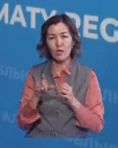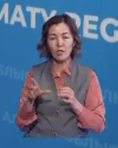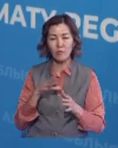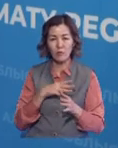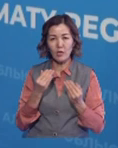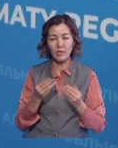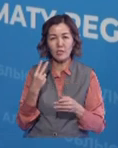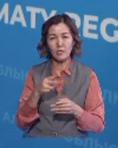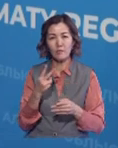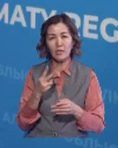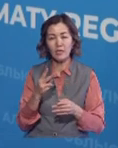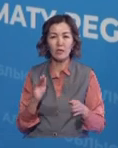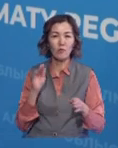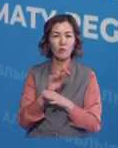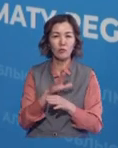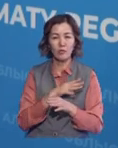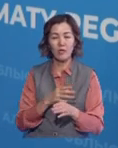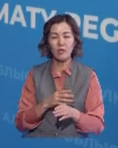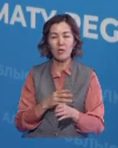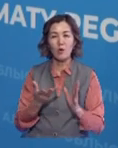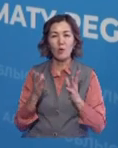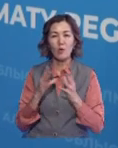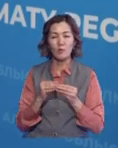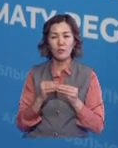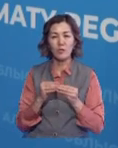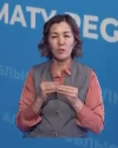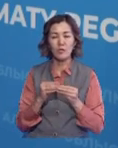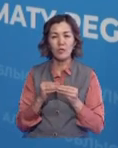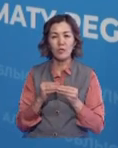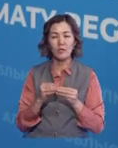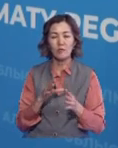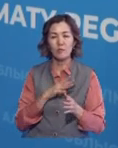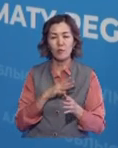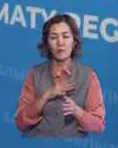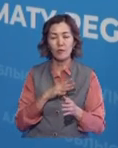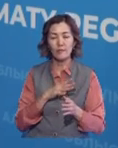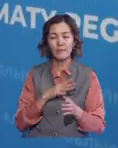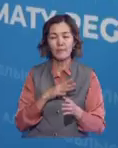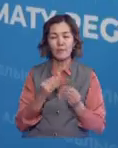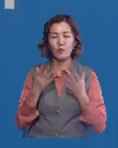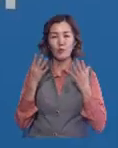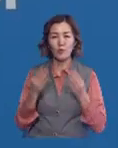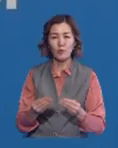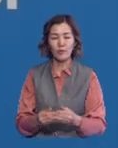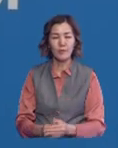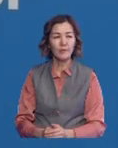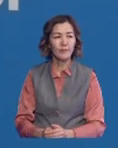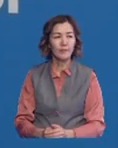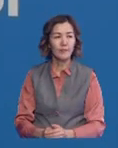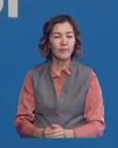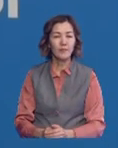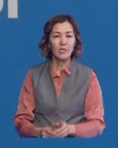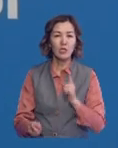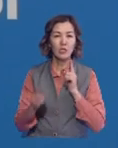болса, қазір 10 адам қосылды. Ассамблея мүшелерінің жалпы саны 22-ке жетті бүгінгі күнде.